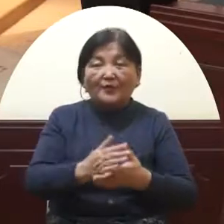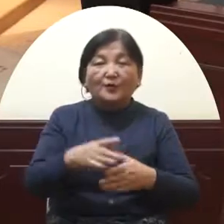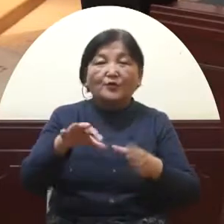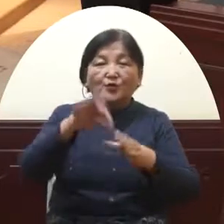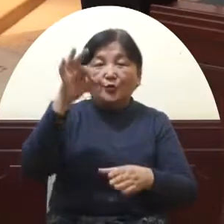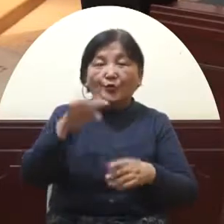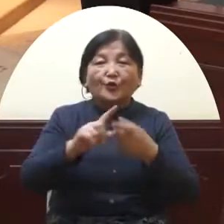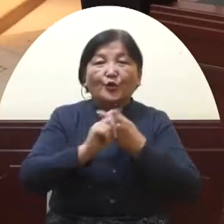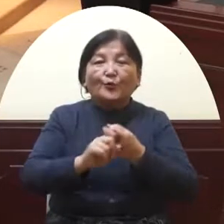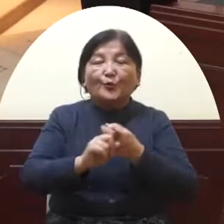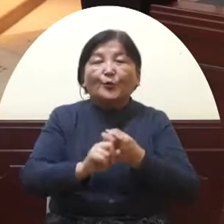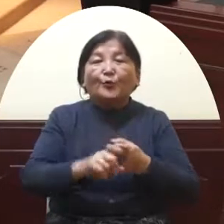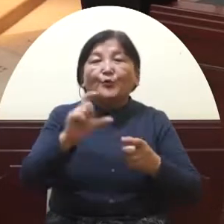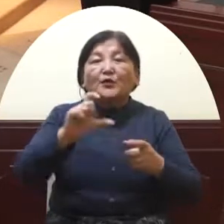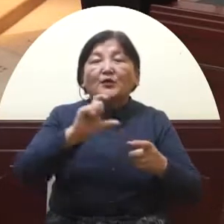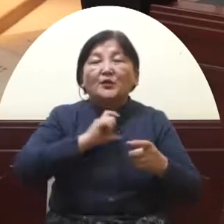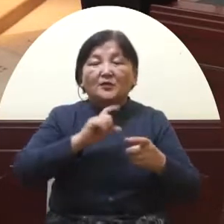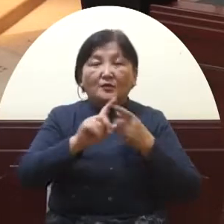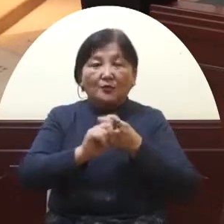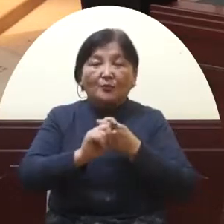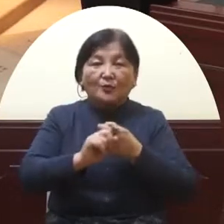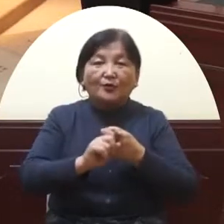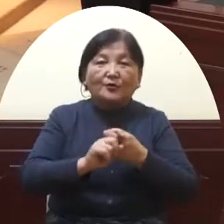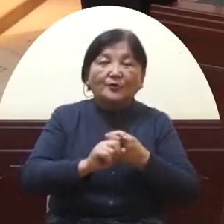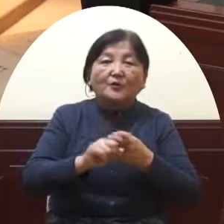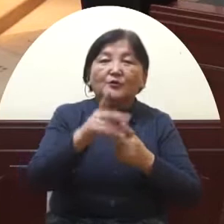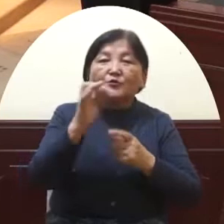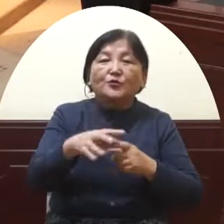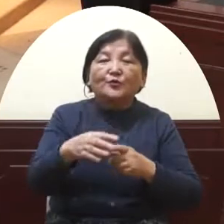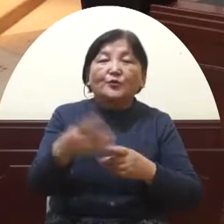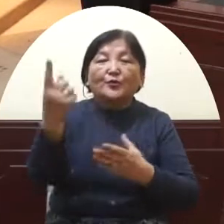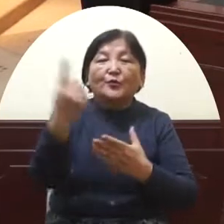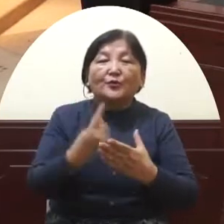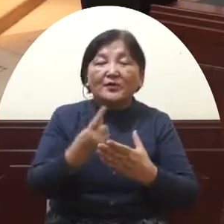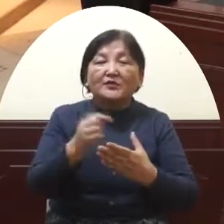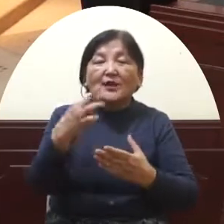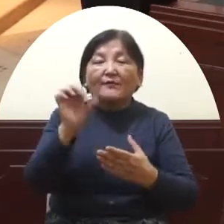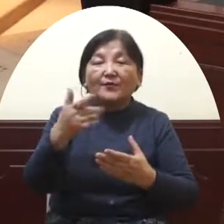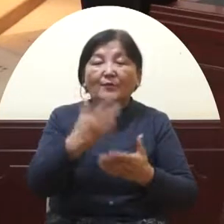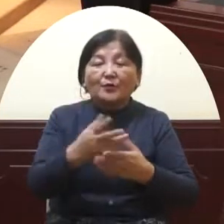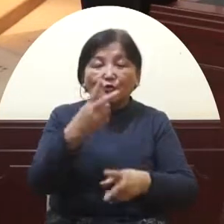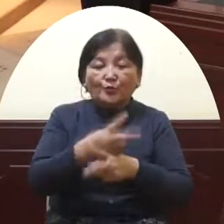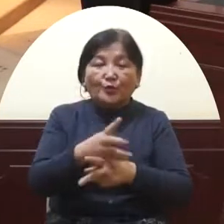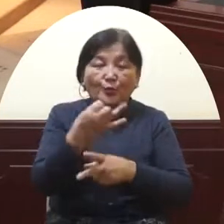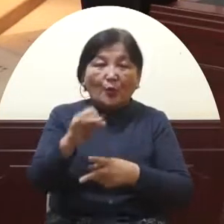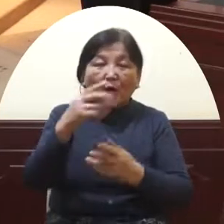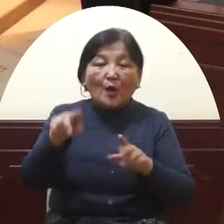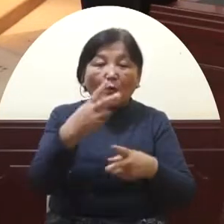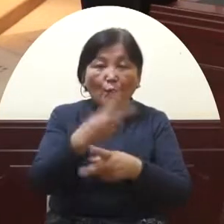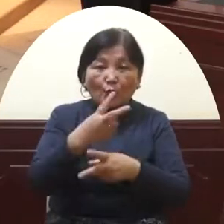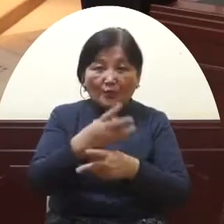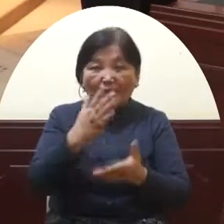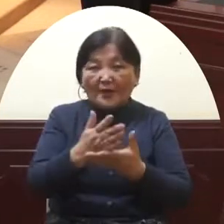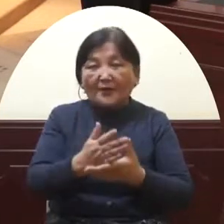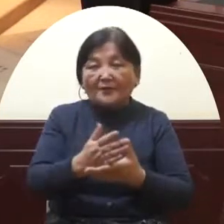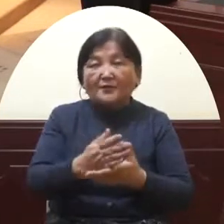холбоотой хүний эрхийн бүх асуудал өөрөөр хэлбэл сонгуулийн эрх ороо өөрөөр хариуцч хүлээж авах шийдвэр нэг гэсэн одоо сонгуулийн тухай үеийн зар бол учраас хүний хүмүүсээр бол